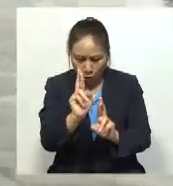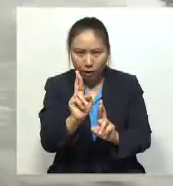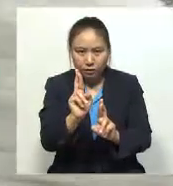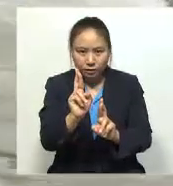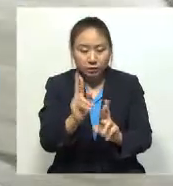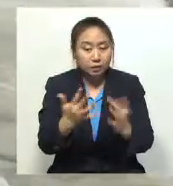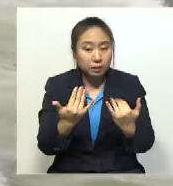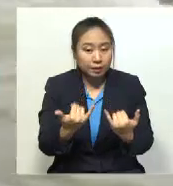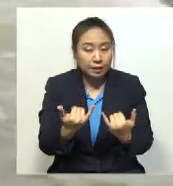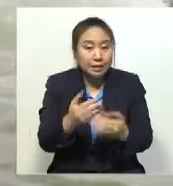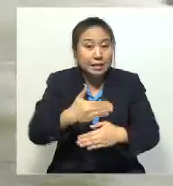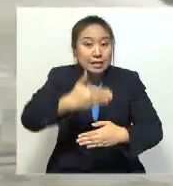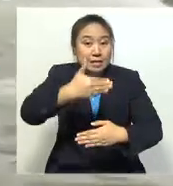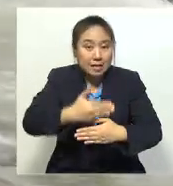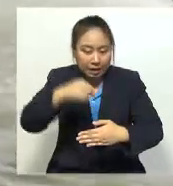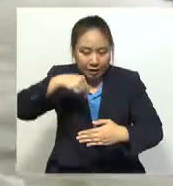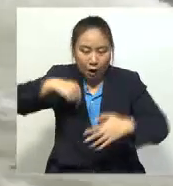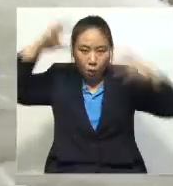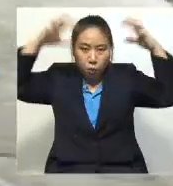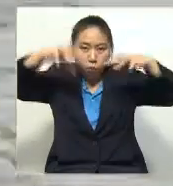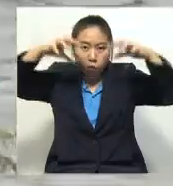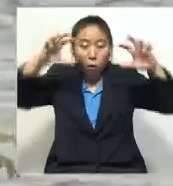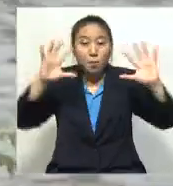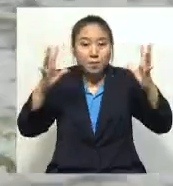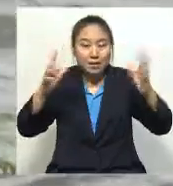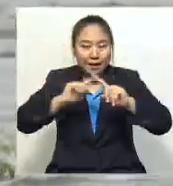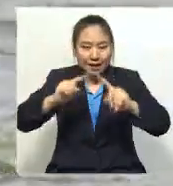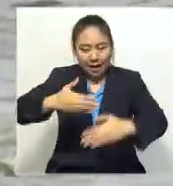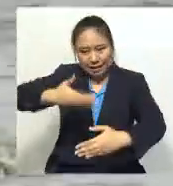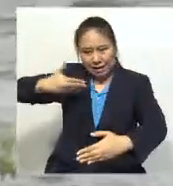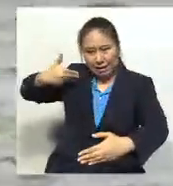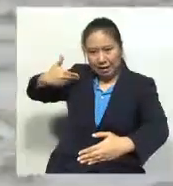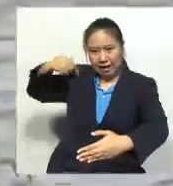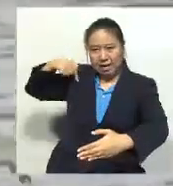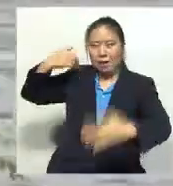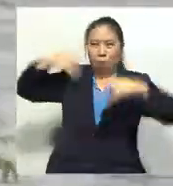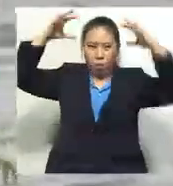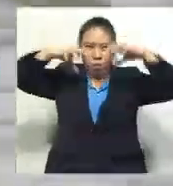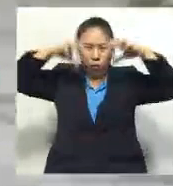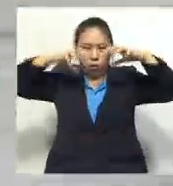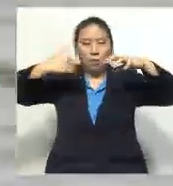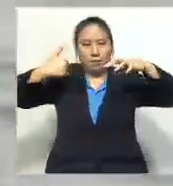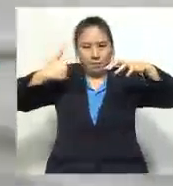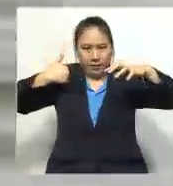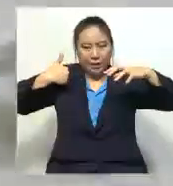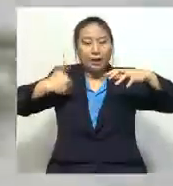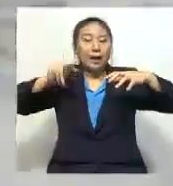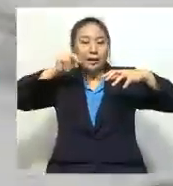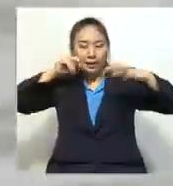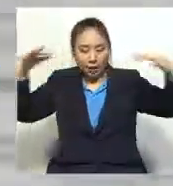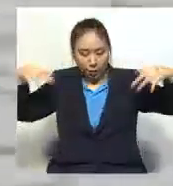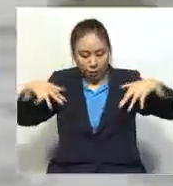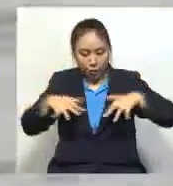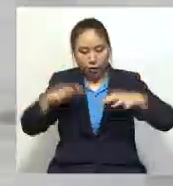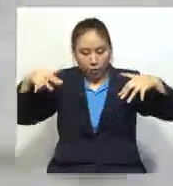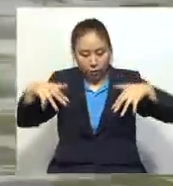าบริเวณพื้นที่เขื่อนจะไม่มีฝนตกลงมาแต่บริเวณเหนือเขื่อนก็ยังคงมีฝนตกแล้วก็ทำให้มีน้ำมาเติมใน